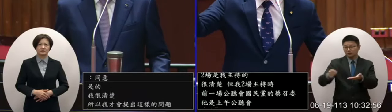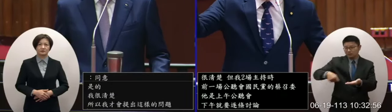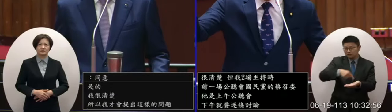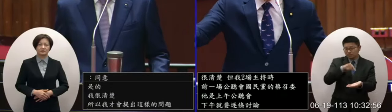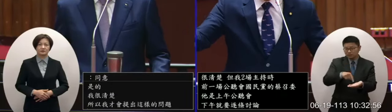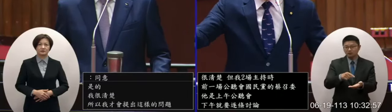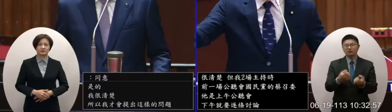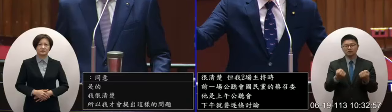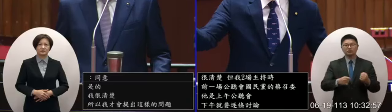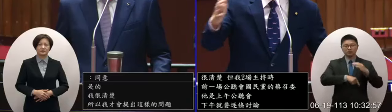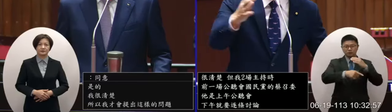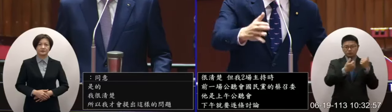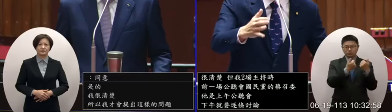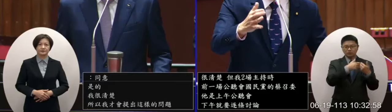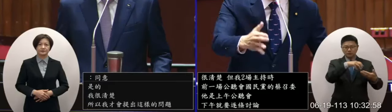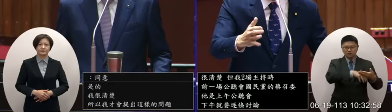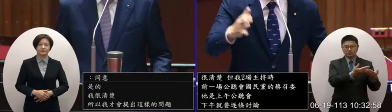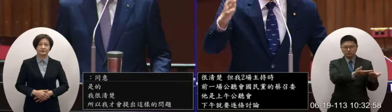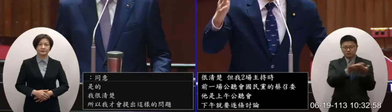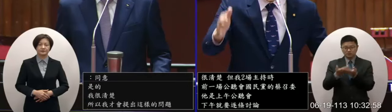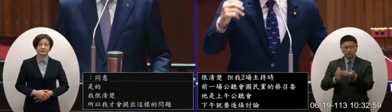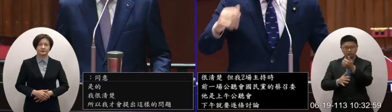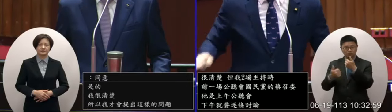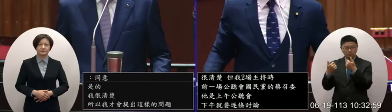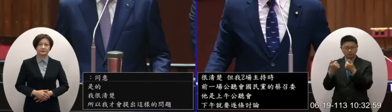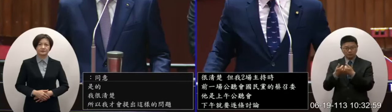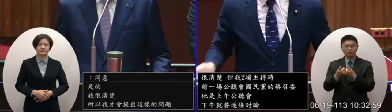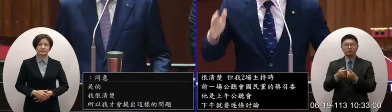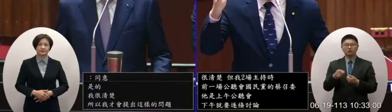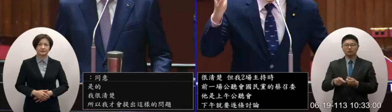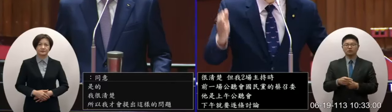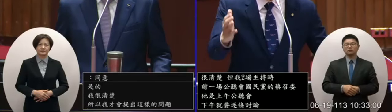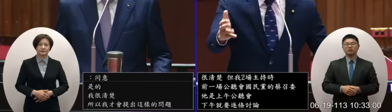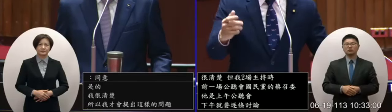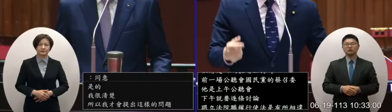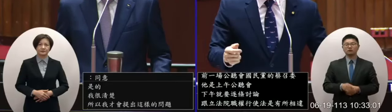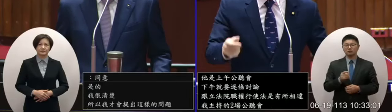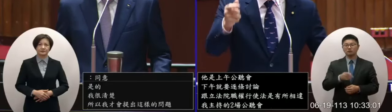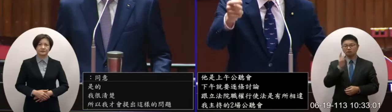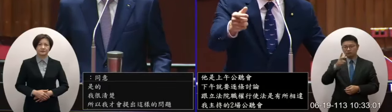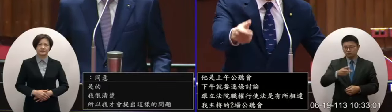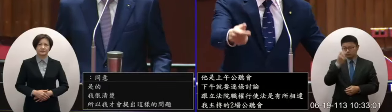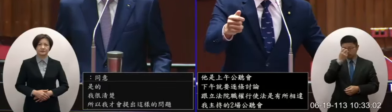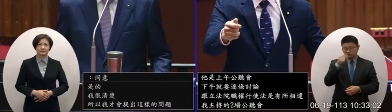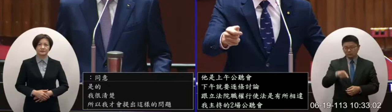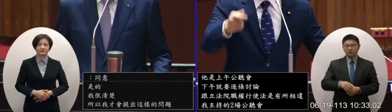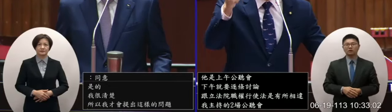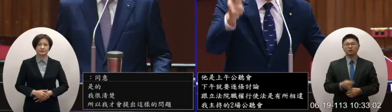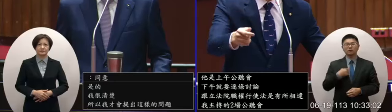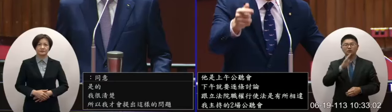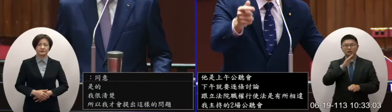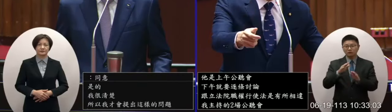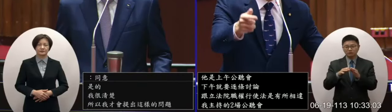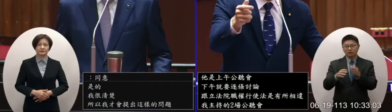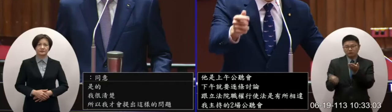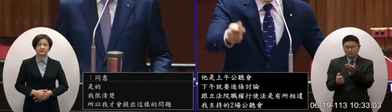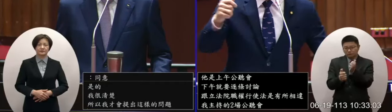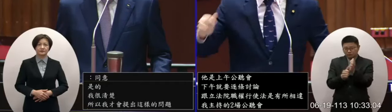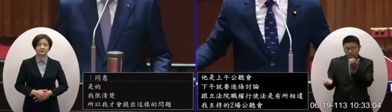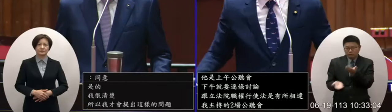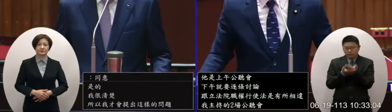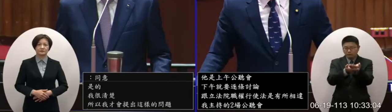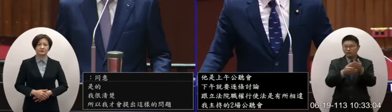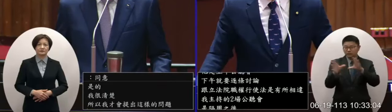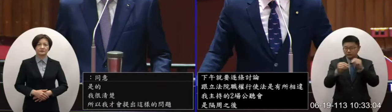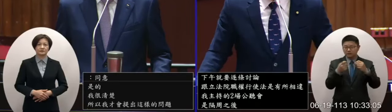还在院会交付到委员会的复议期间，我用复件的方式放在那个公听会，交由公听会来